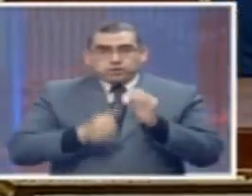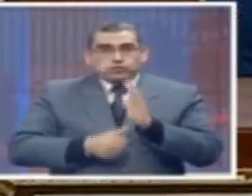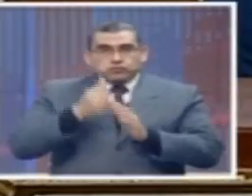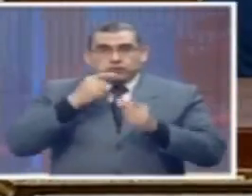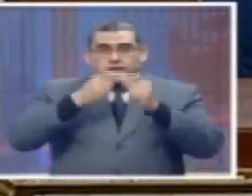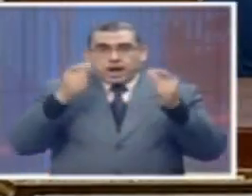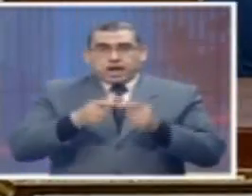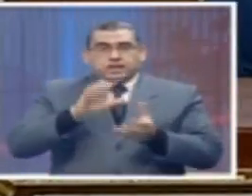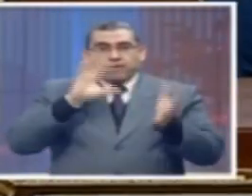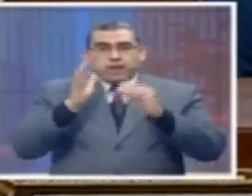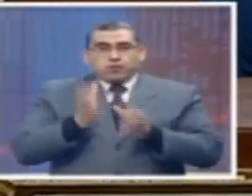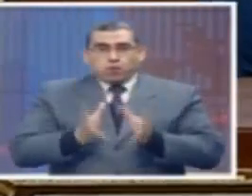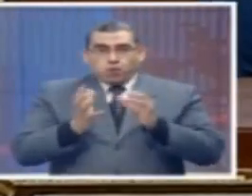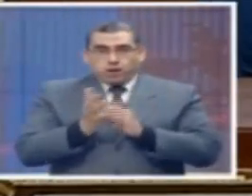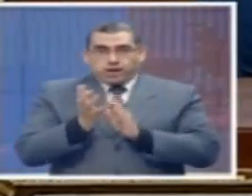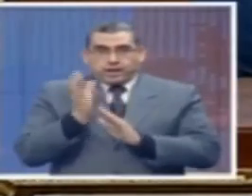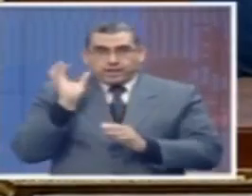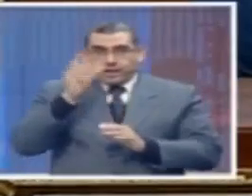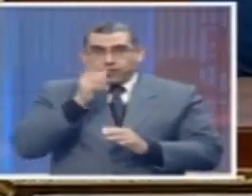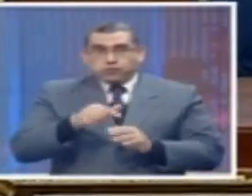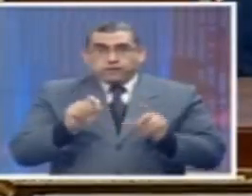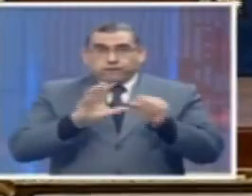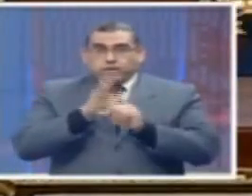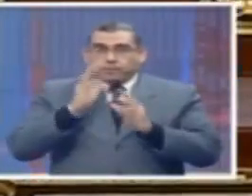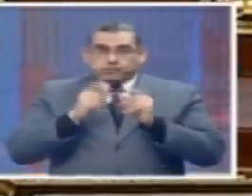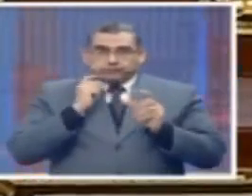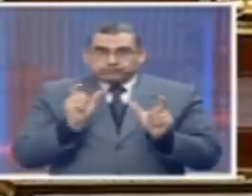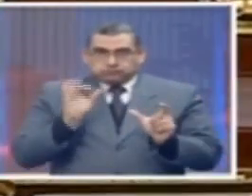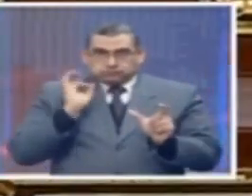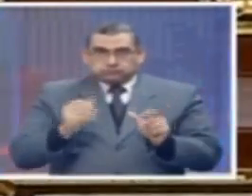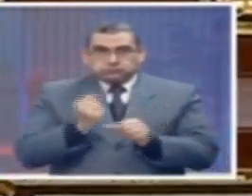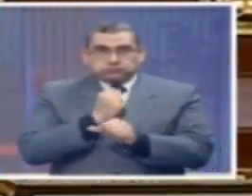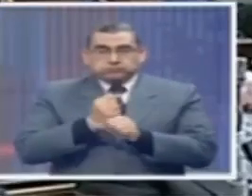كأس العالم لكرة اليد رغم جائحة كورونا، مضيفا أن مصر